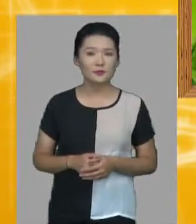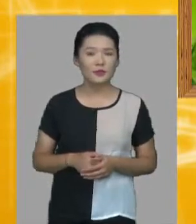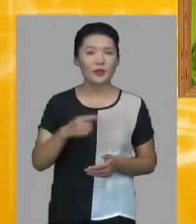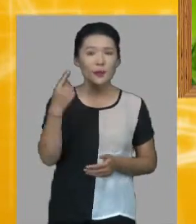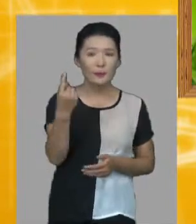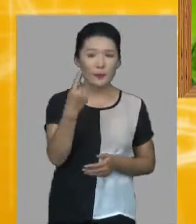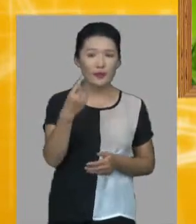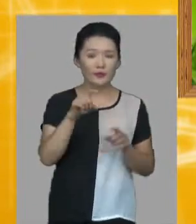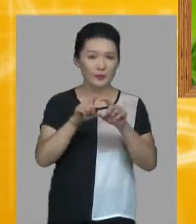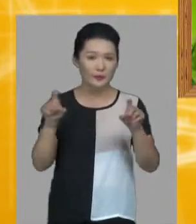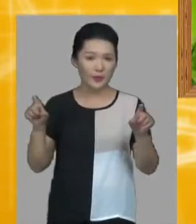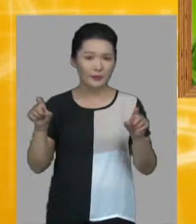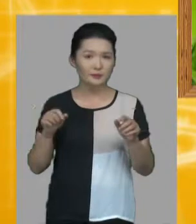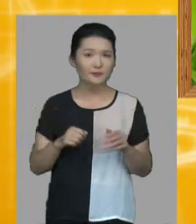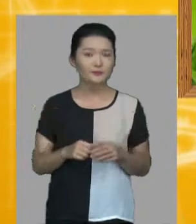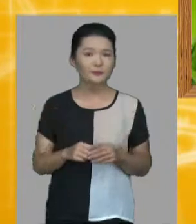Первый пример.